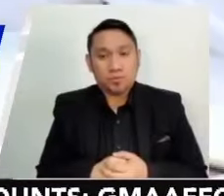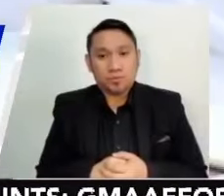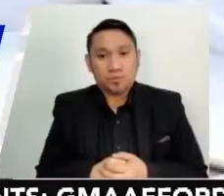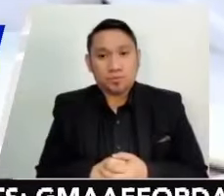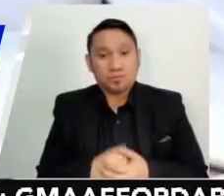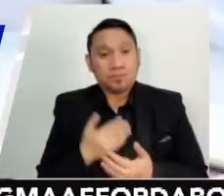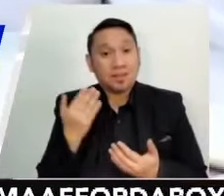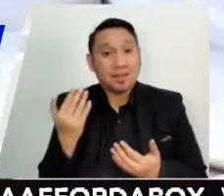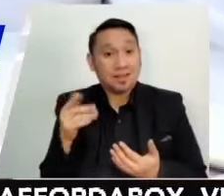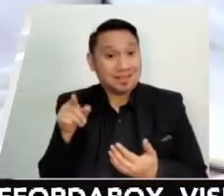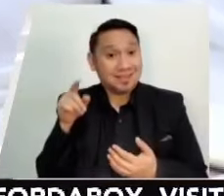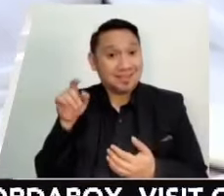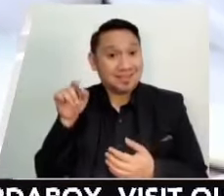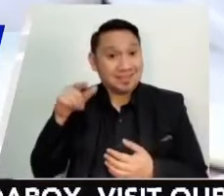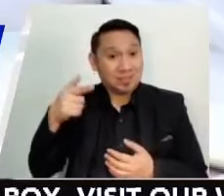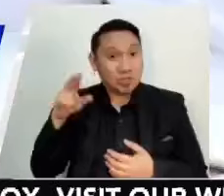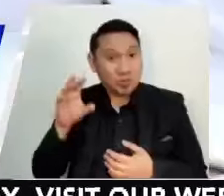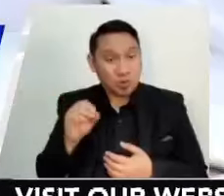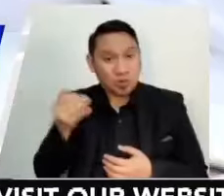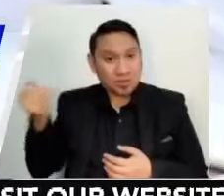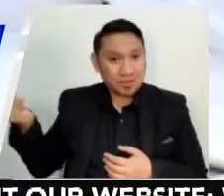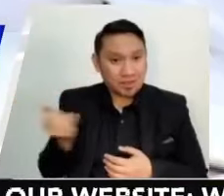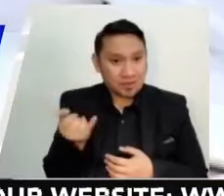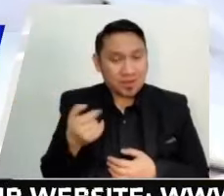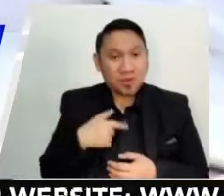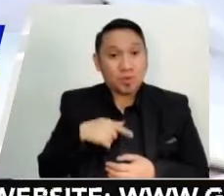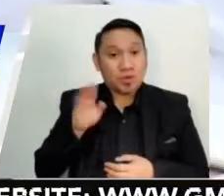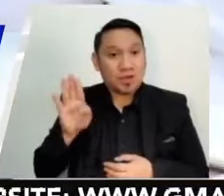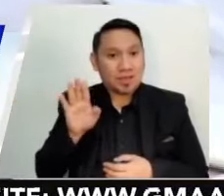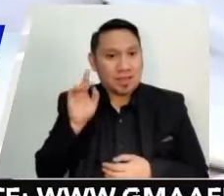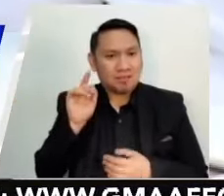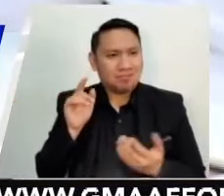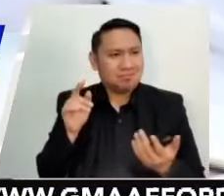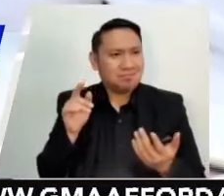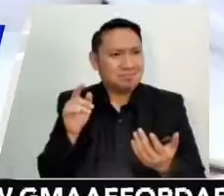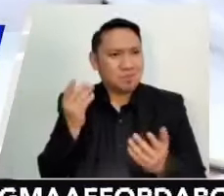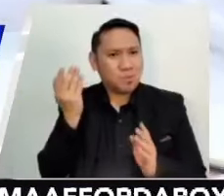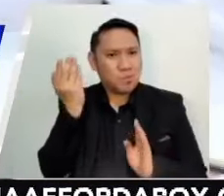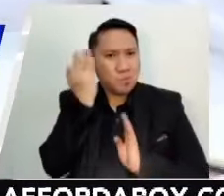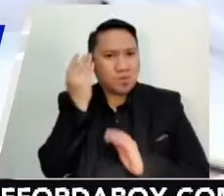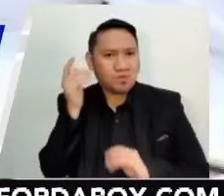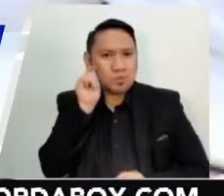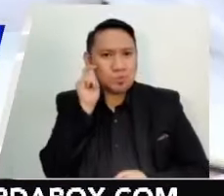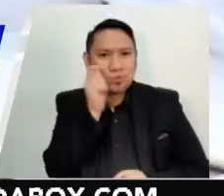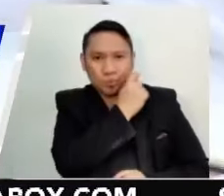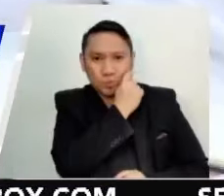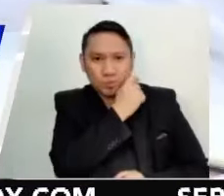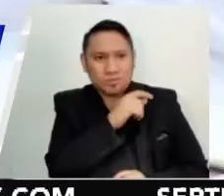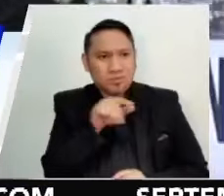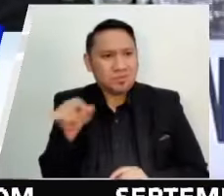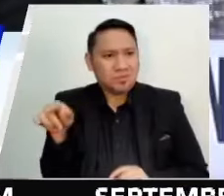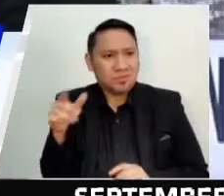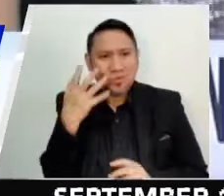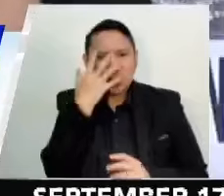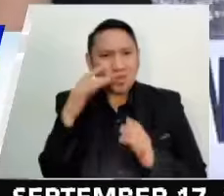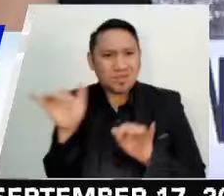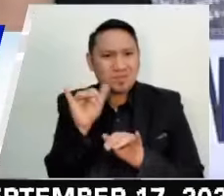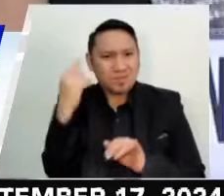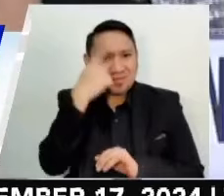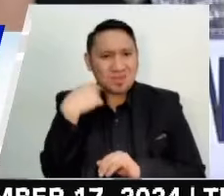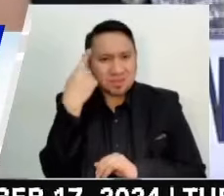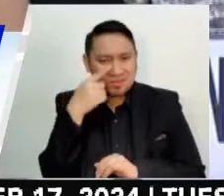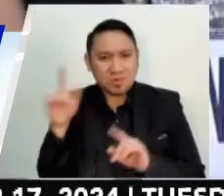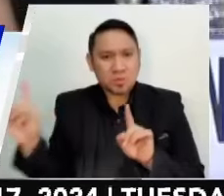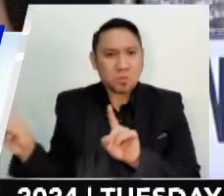mayor, inimbitahan din ang kanya umanong body double o doppelganger na si Alias Kat. Ito na ang ikalawang beses na dadalo sa pagdinig si Guo matapos siyang maaresto